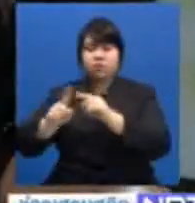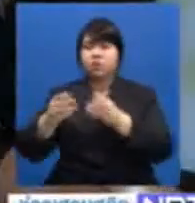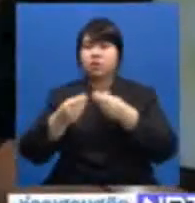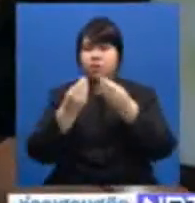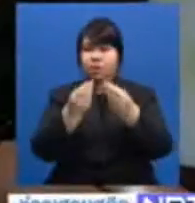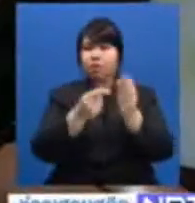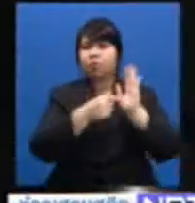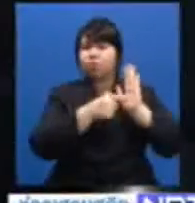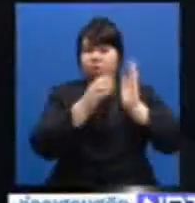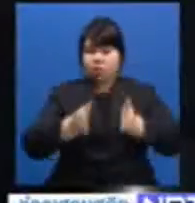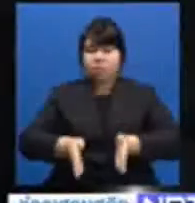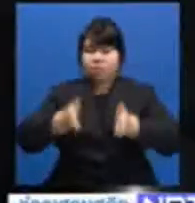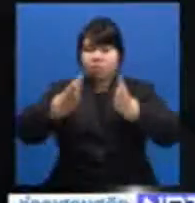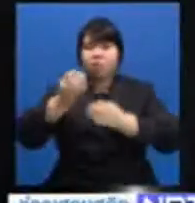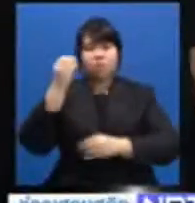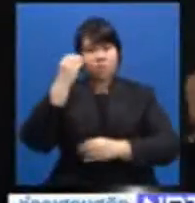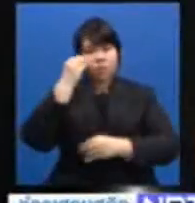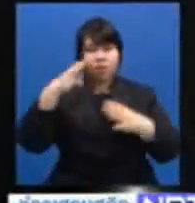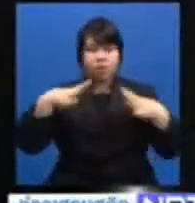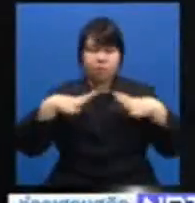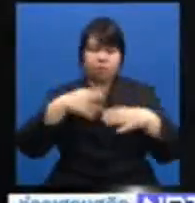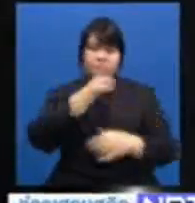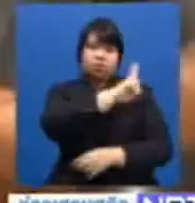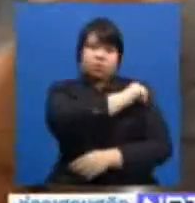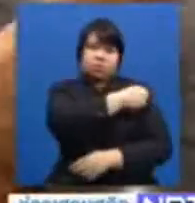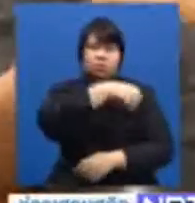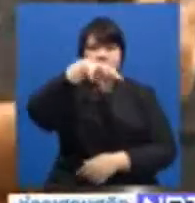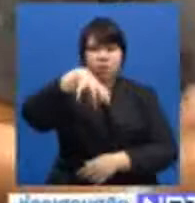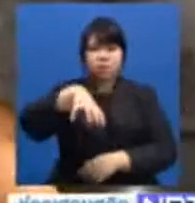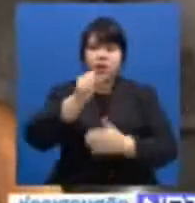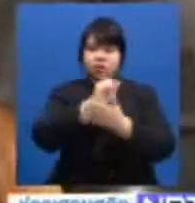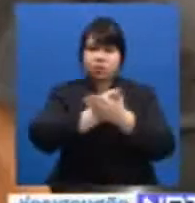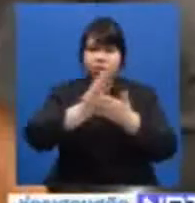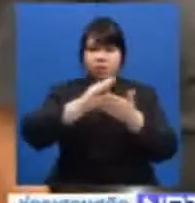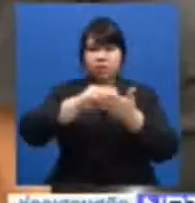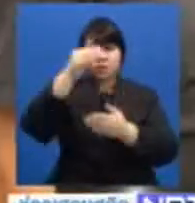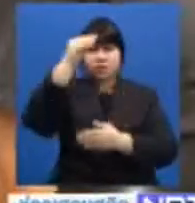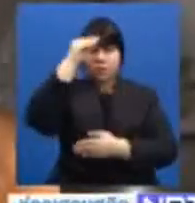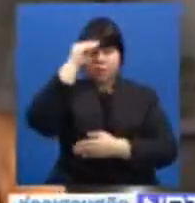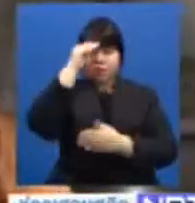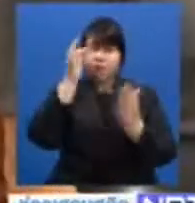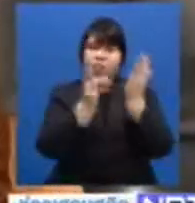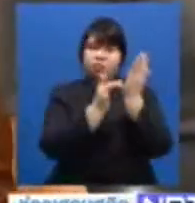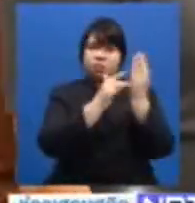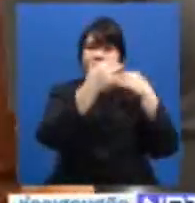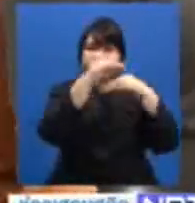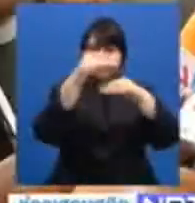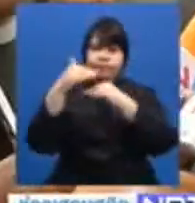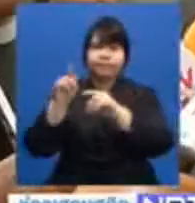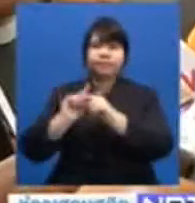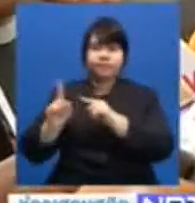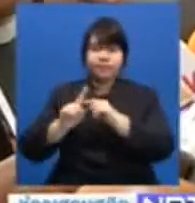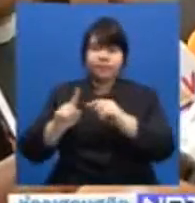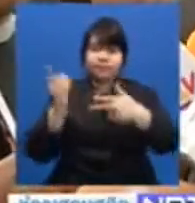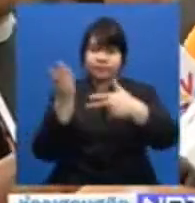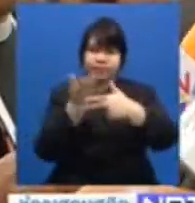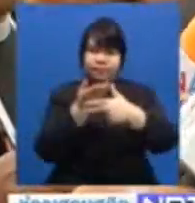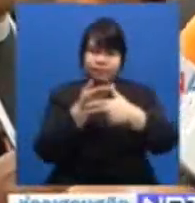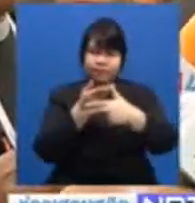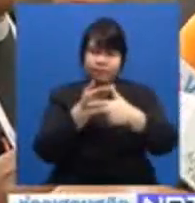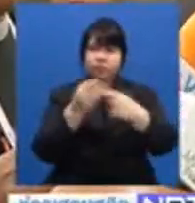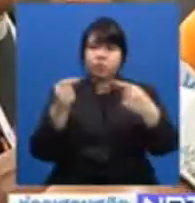อาทิอาคารที่พักอาศัยโรงพยาบาลสถาบันการศึกษาธุรกิจโลจิสติกส์และส่วนที่ 3นะคะ